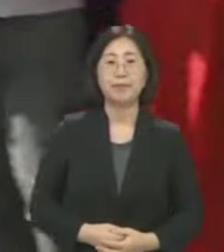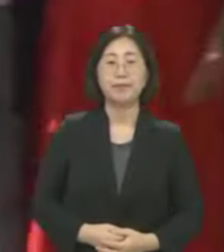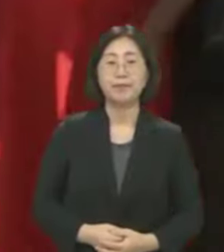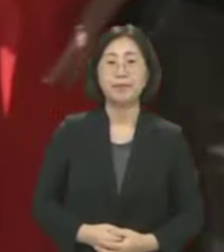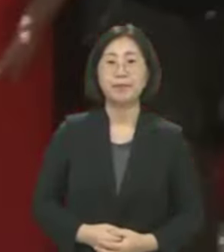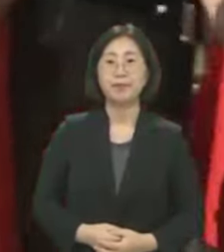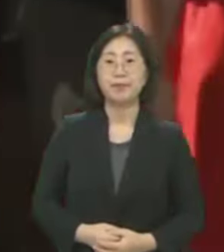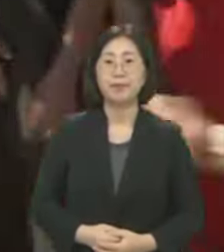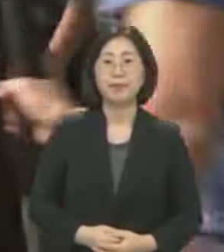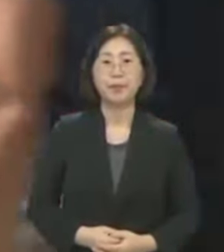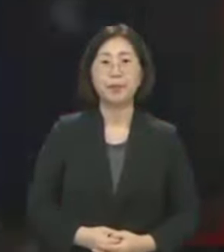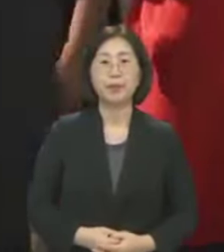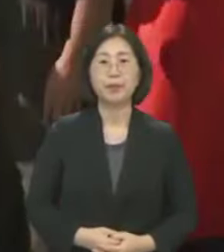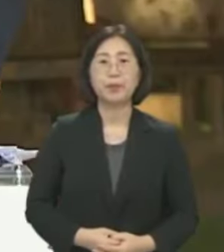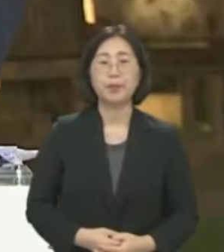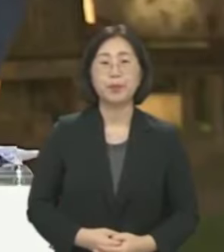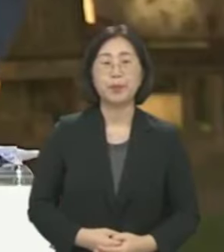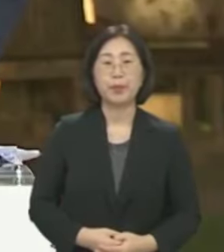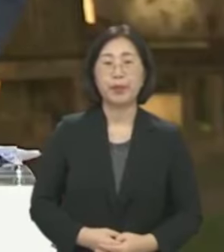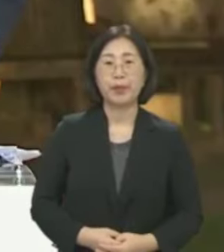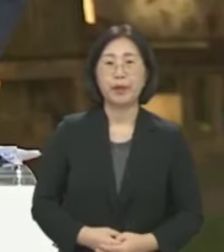조혜원입니다.